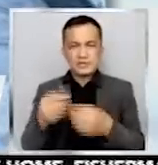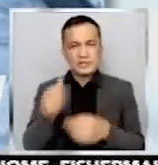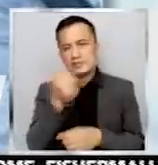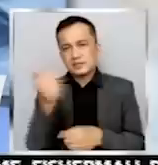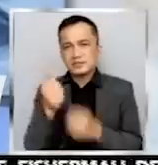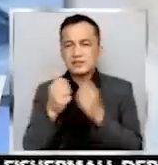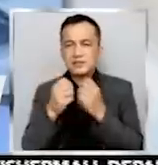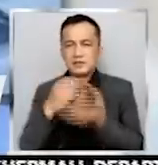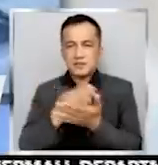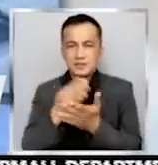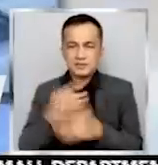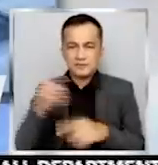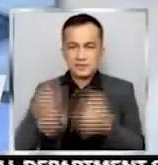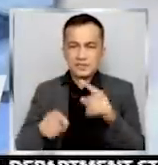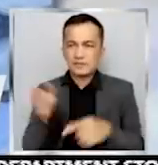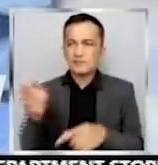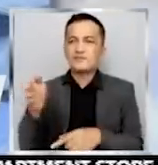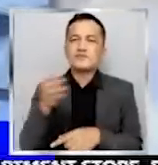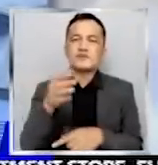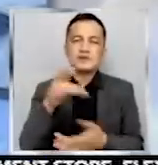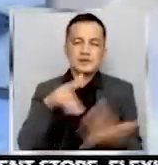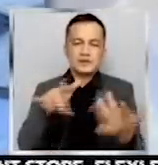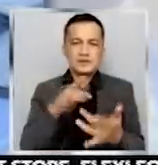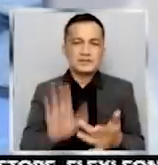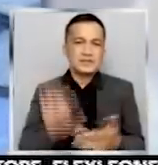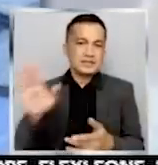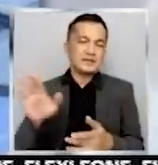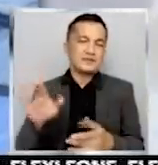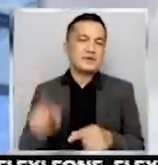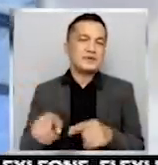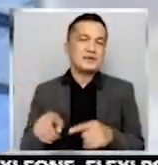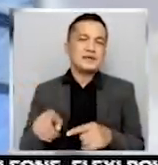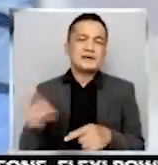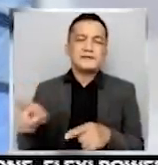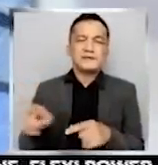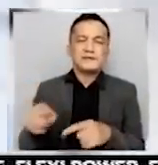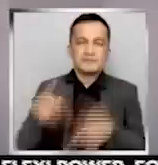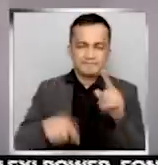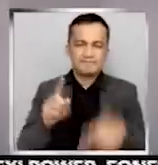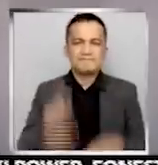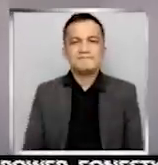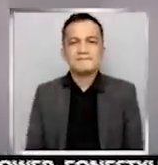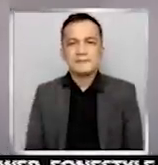budget-friendly na pasyalan para sa kanilang mga kababayan.